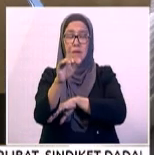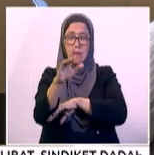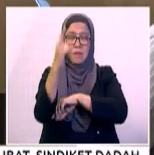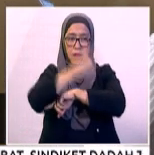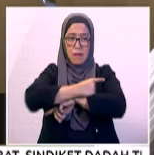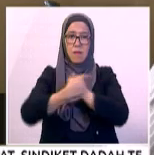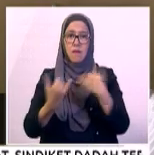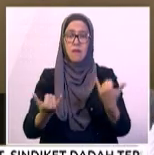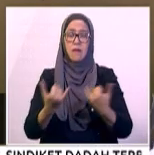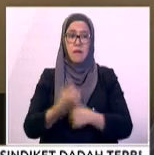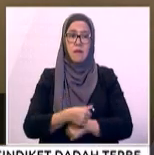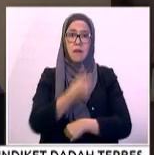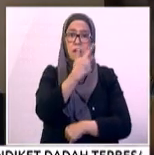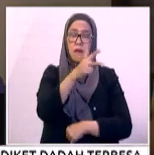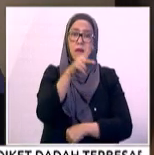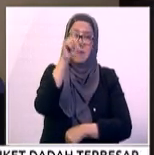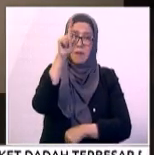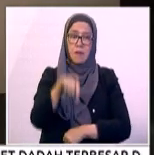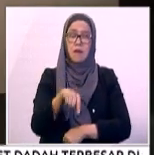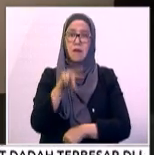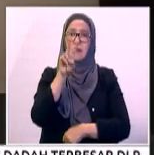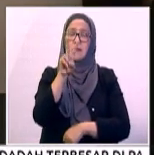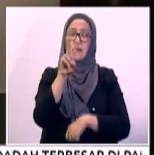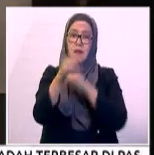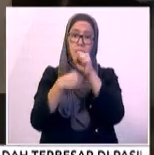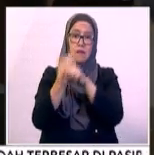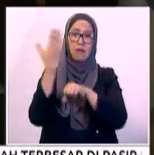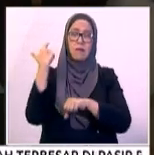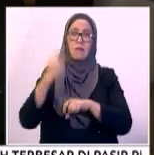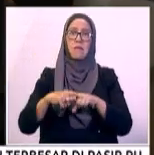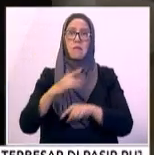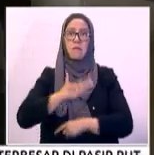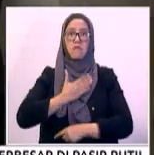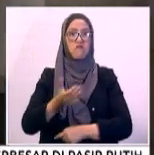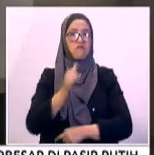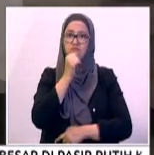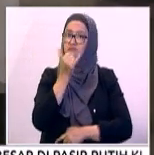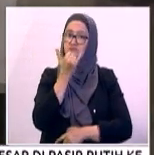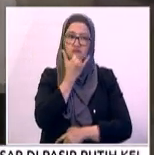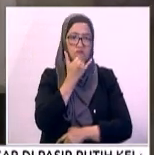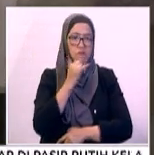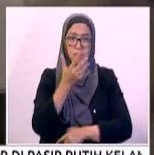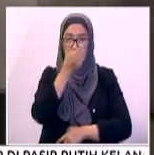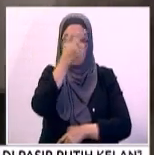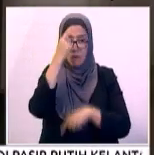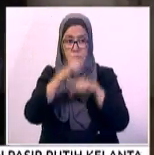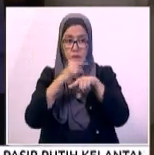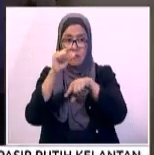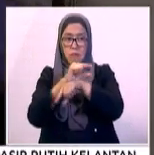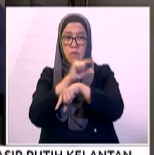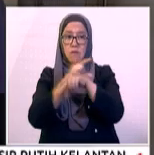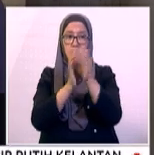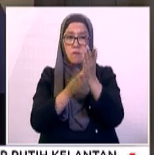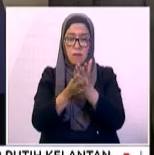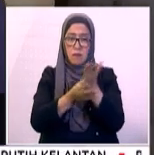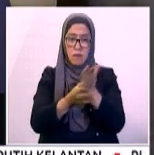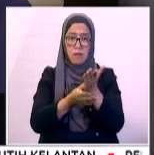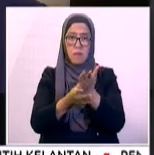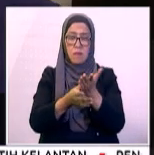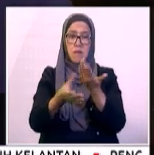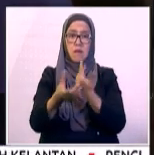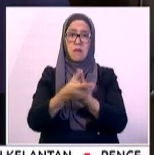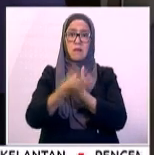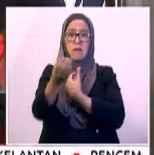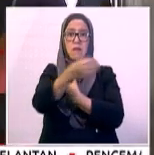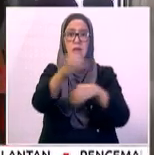13 Februari tahun lalu, Sophie mengaku tidak bersalah terhadap pertuduhan menggunakan dadah THC di Pejabat Narkotik Ibu